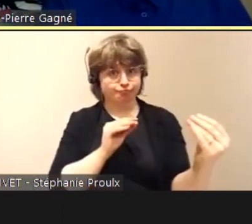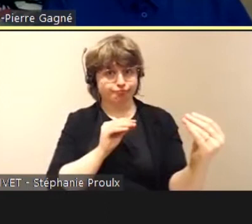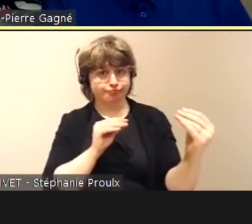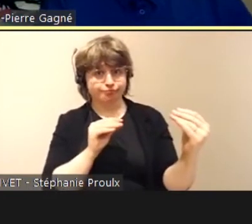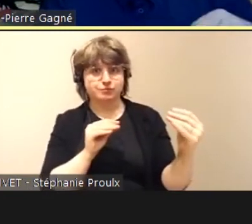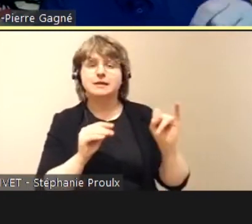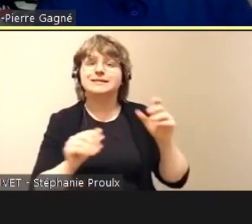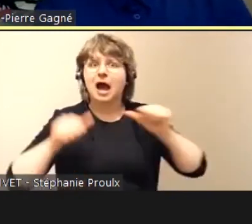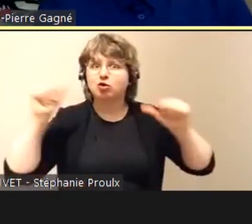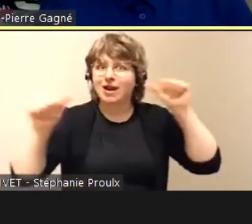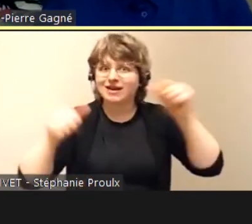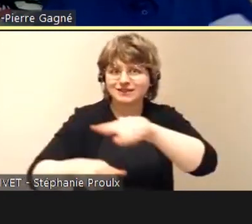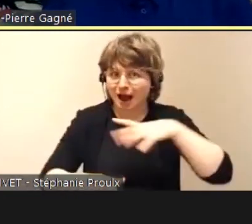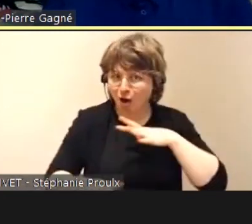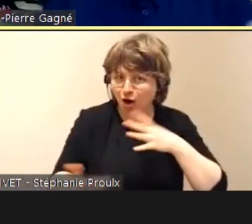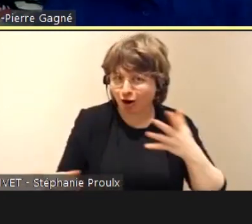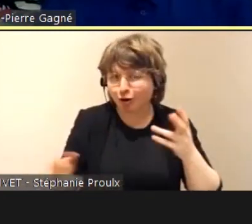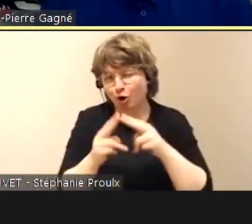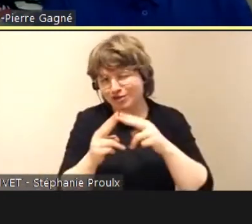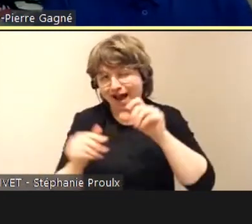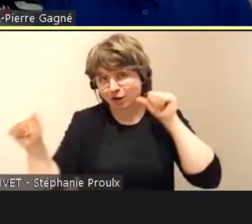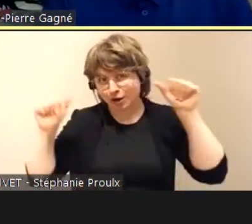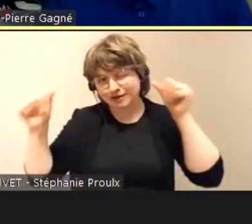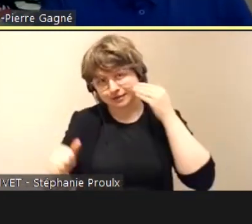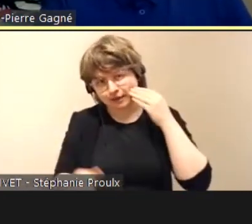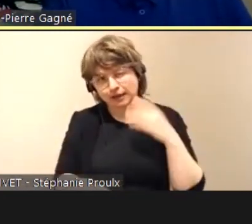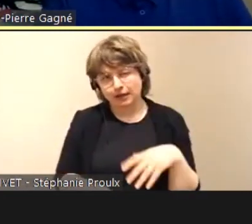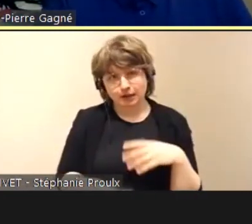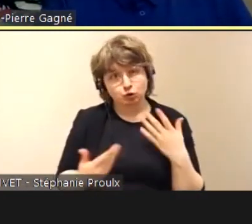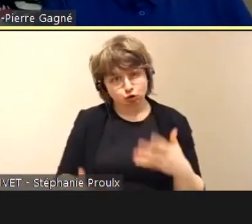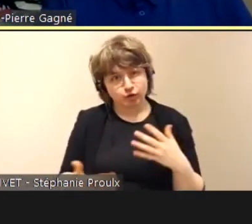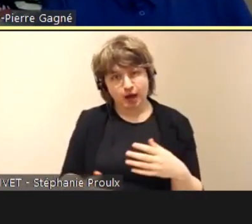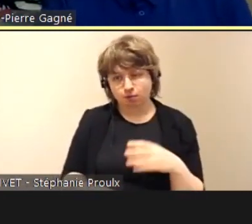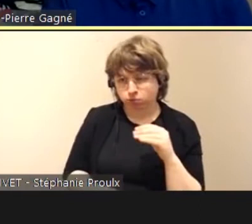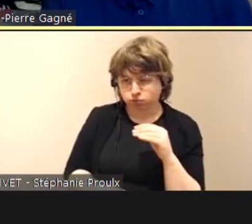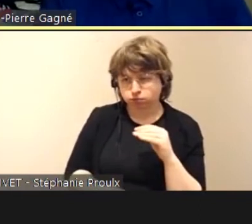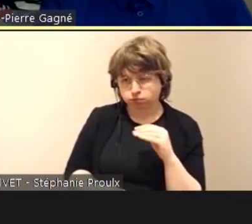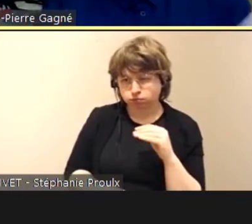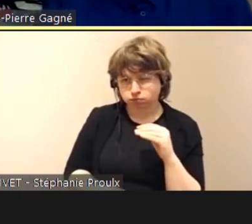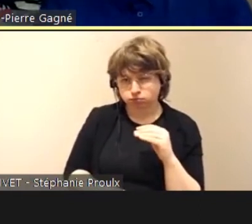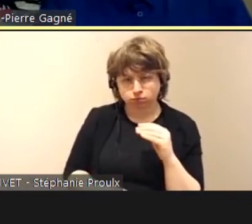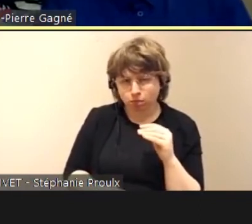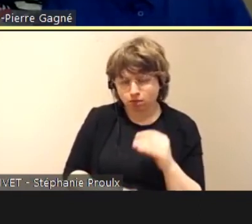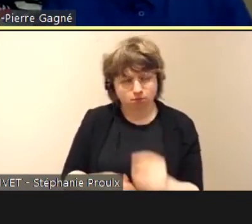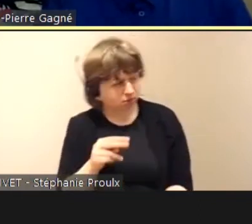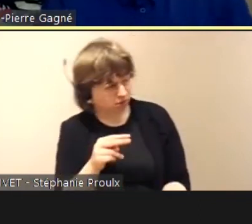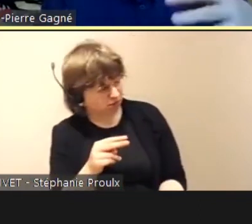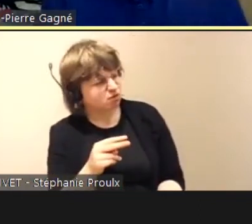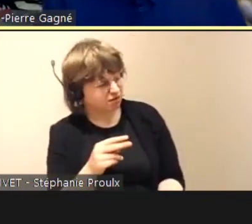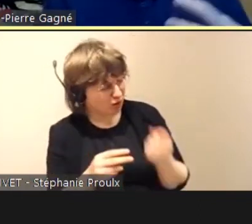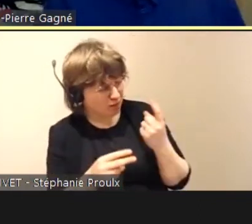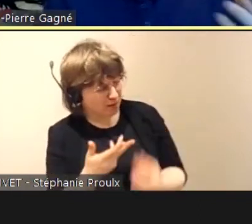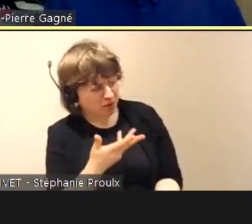des ados, ou vous connaissez des ados, vous allez savoir qu'effectivement, c'est difficile de comprendre des ados parce qu'ils marmonnent et ils n'articulent pas